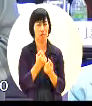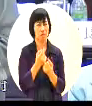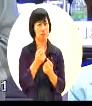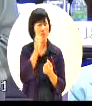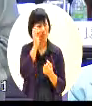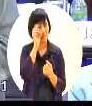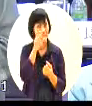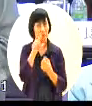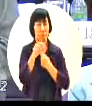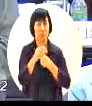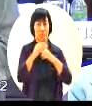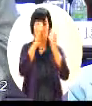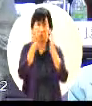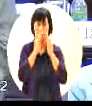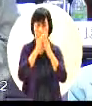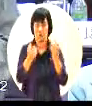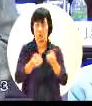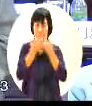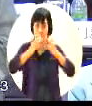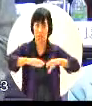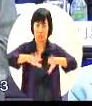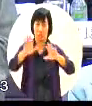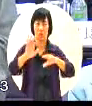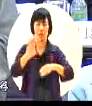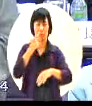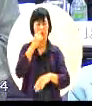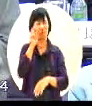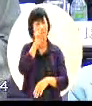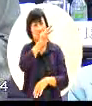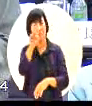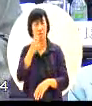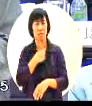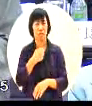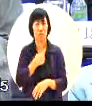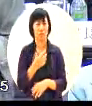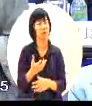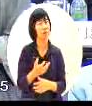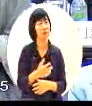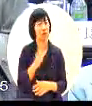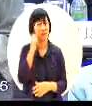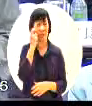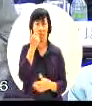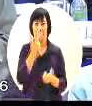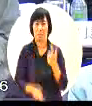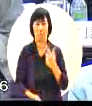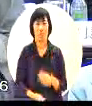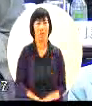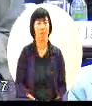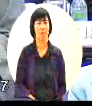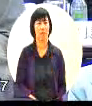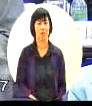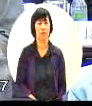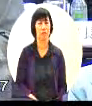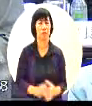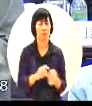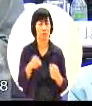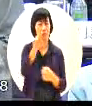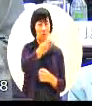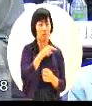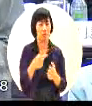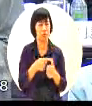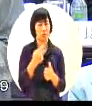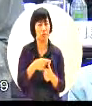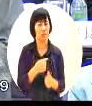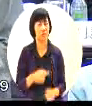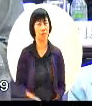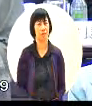啊，咱是感觉迄个时阵要阁有遮济翁啊伫遐，实在真无适当。啊，这咱拢优先。但是我嘛